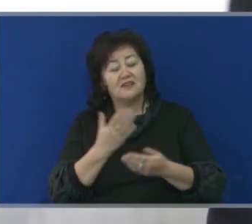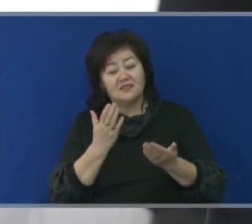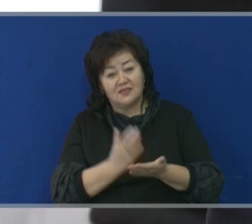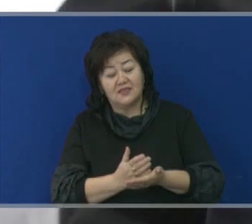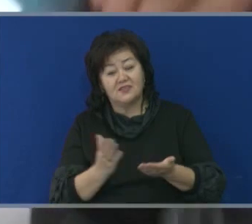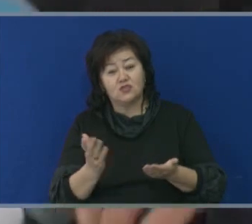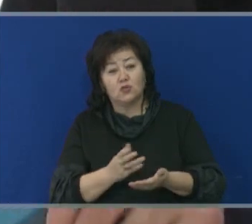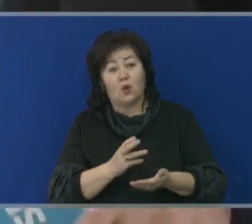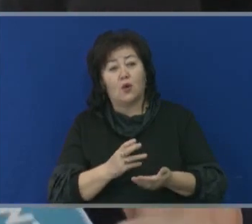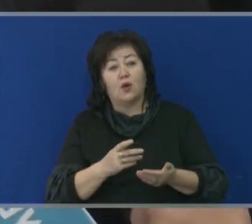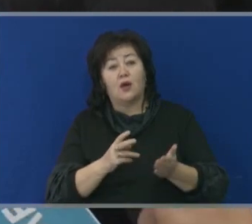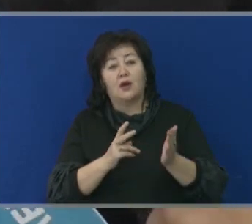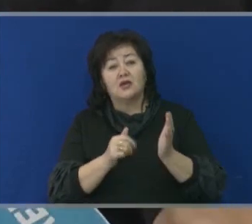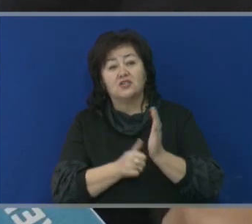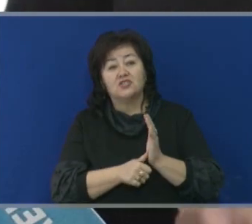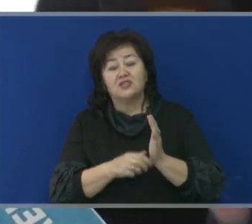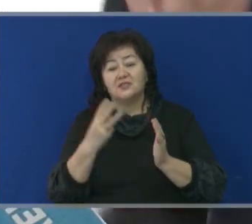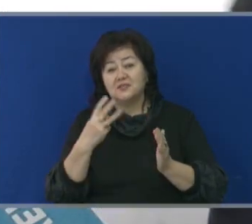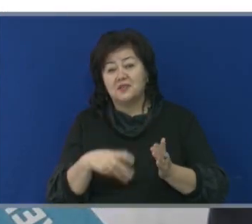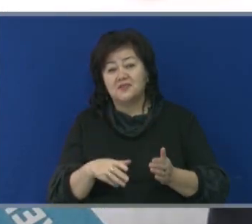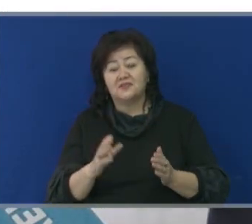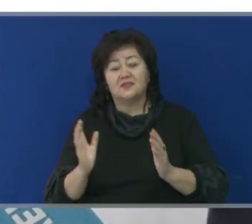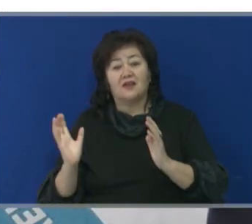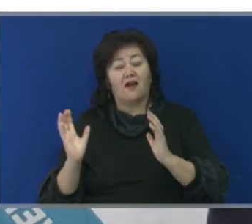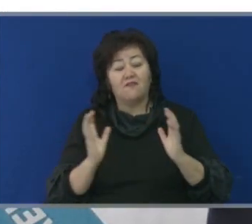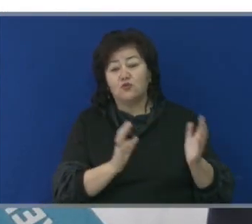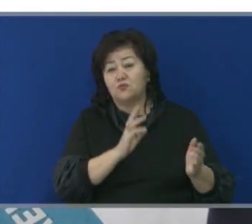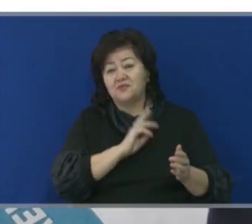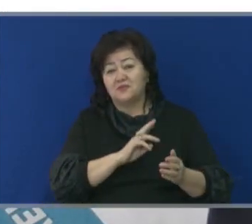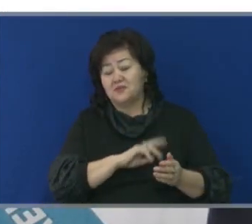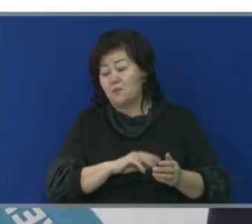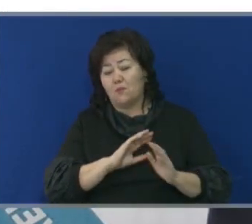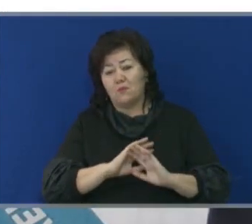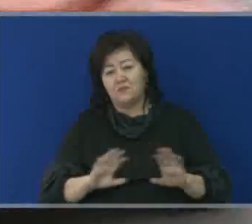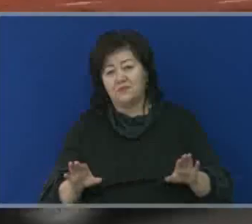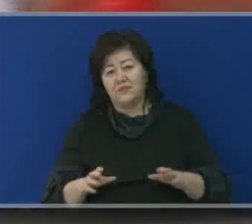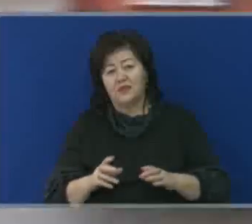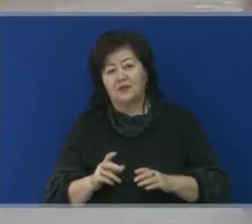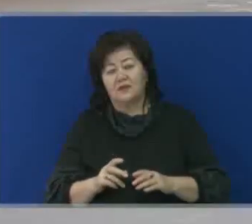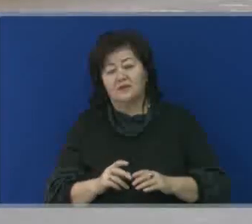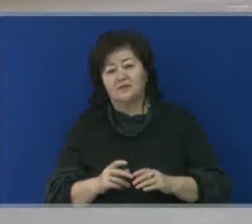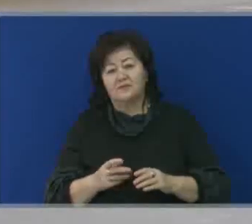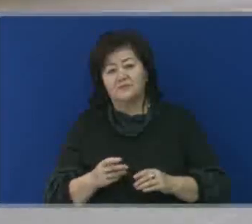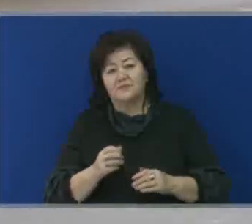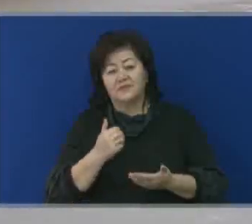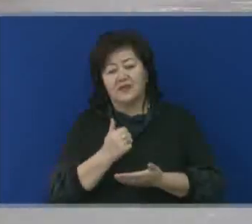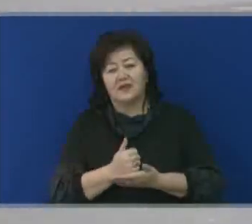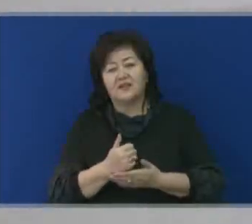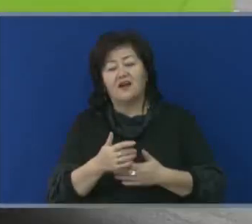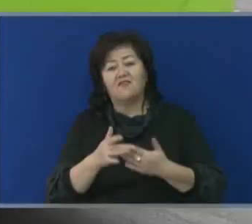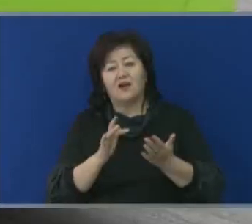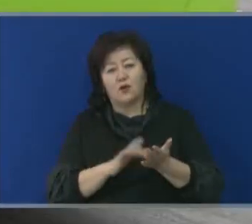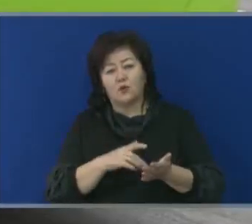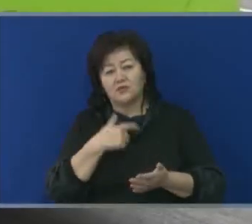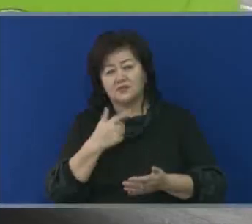в 6-7. Пол седьмого уже прекращается движение, люди не могут уехать на работу, с работы. При этом аким города Нурбол